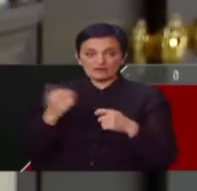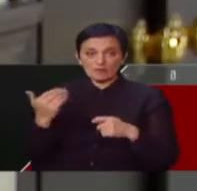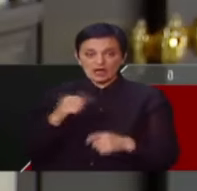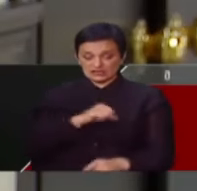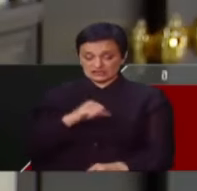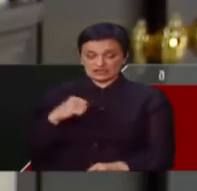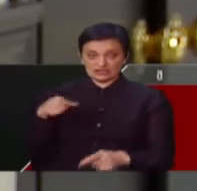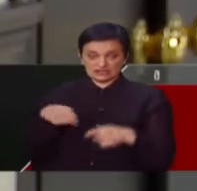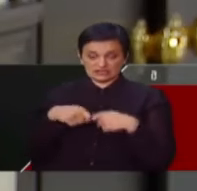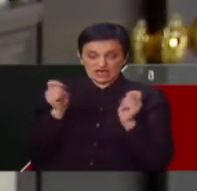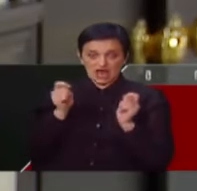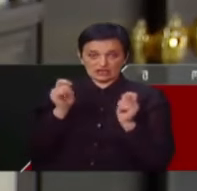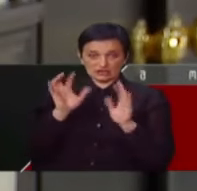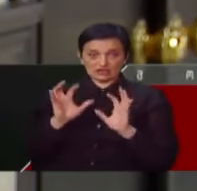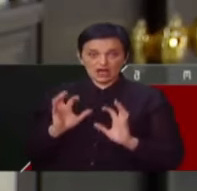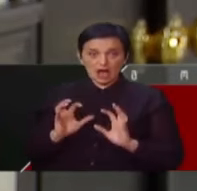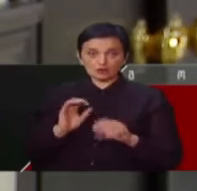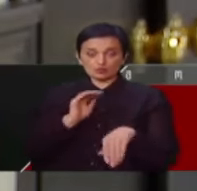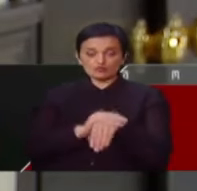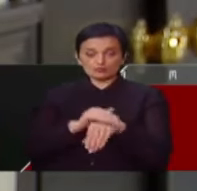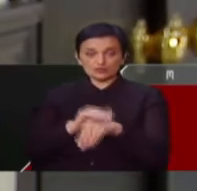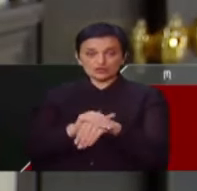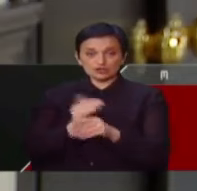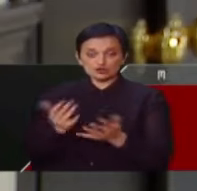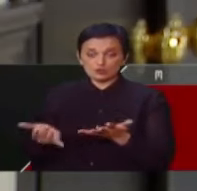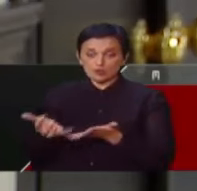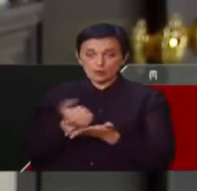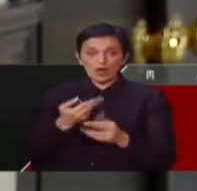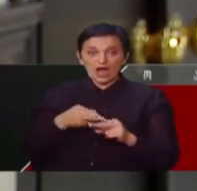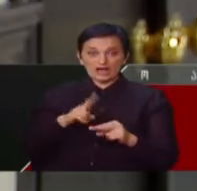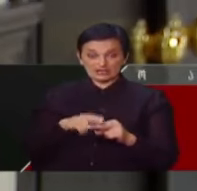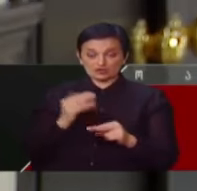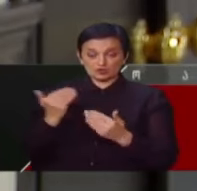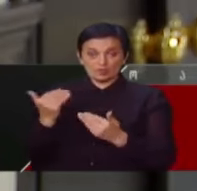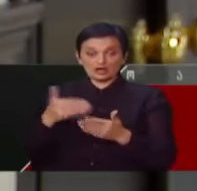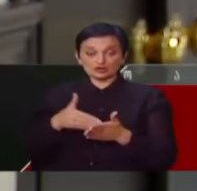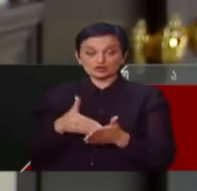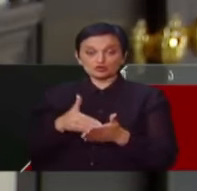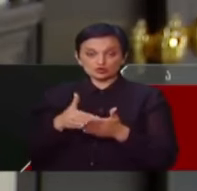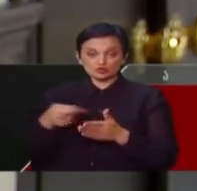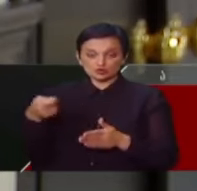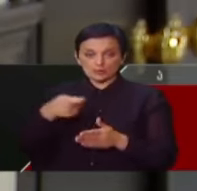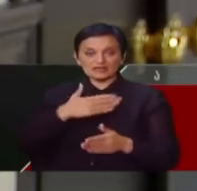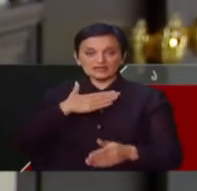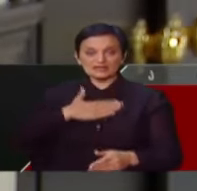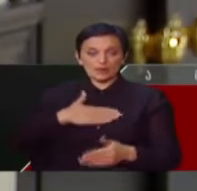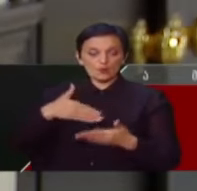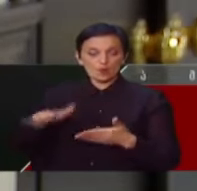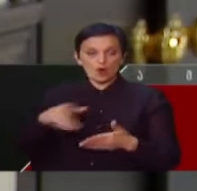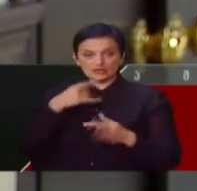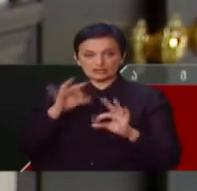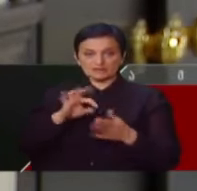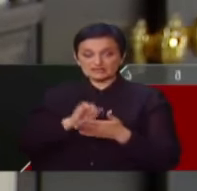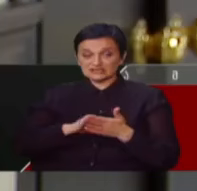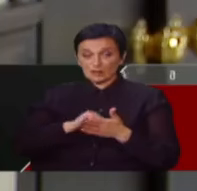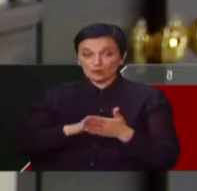თავად დაარღვიეს კანონი მტკიცებულებათა მოპოვებისას და ეს გახდა სწორედ მათი შუამდგომლობის დაკმაყოფილებაზე უარის თქმის